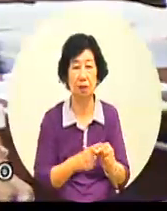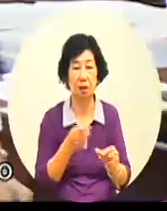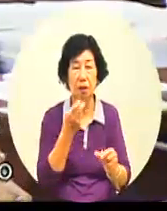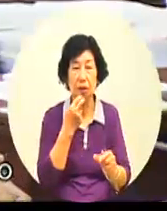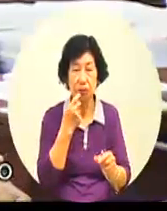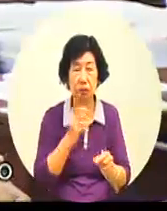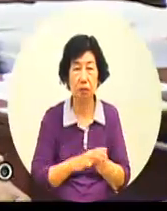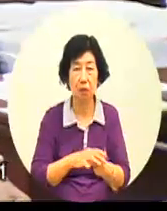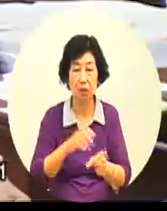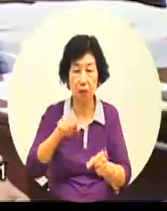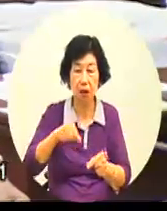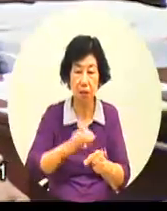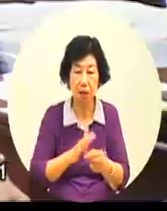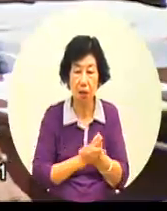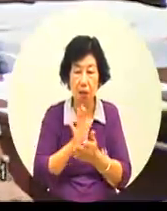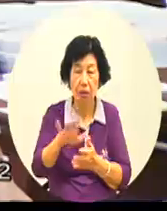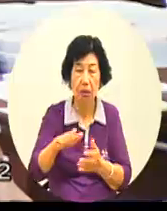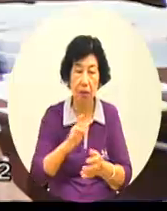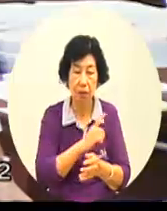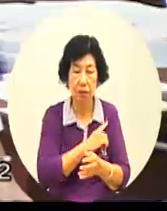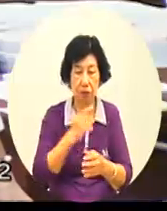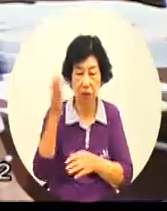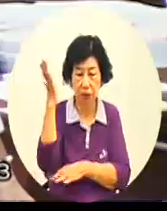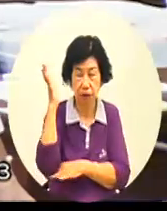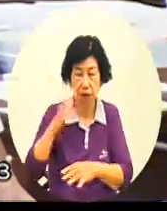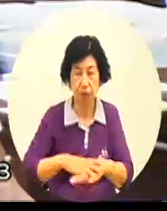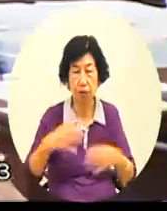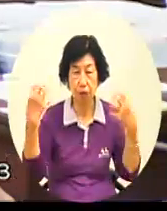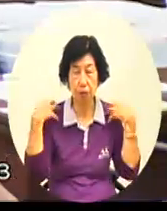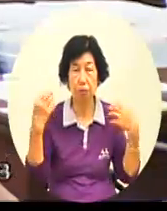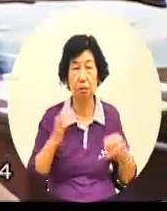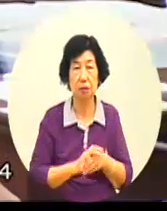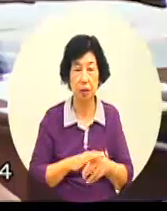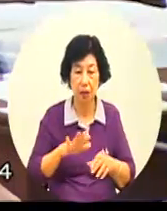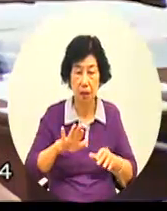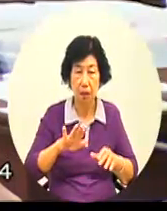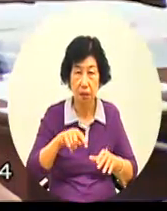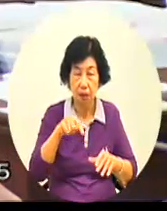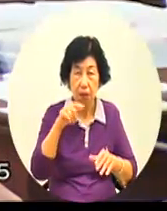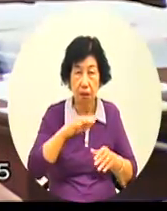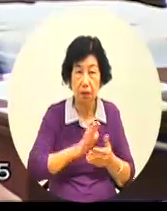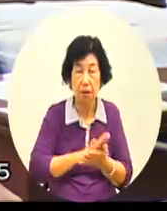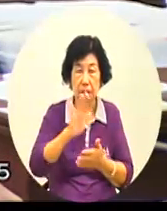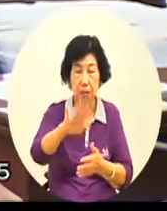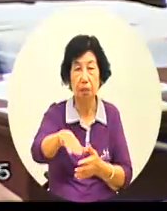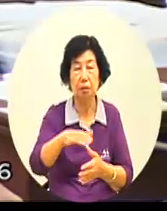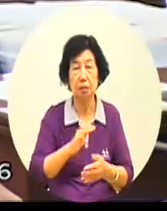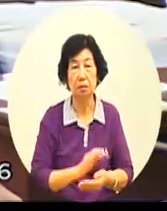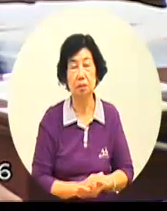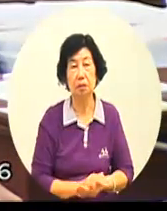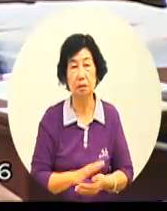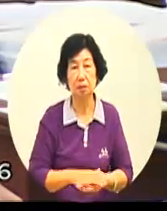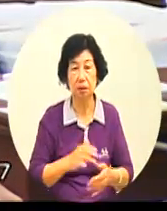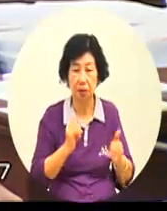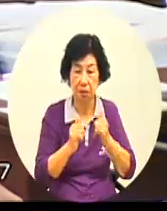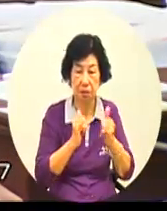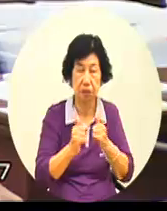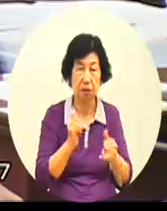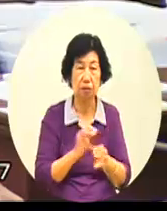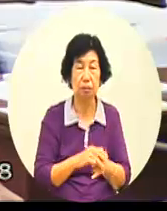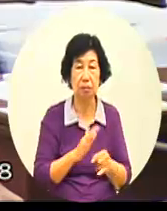望长照这一块能够做得很好，因为未来我们未来的社会的形